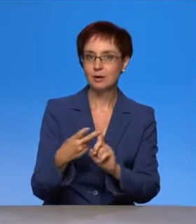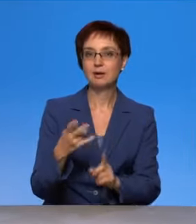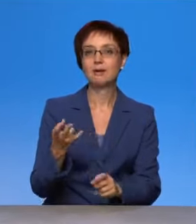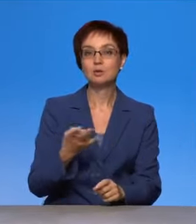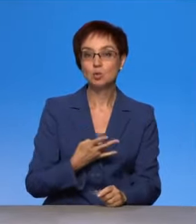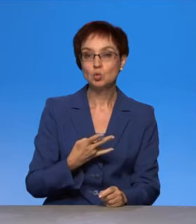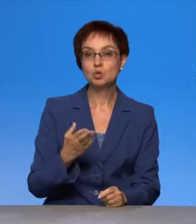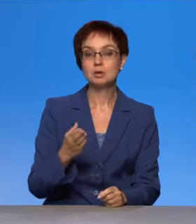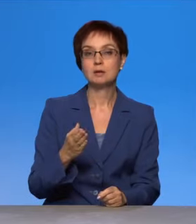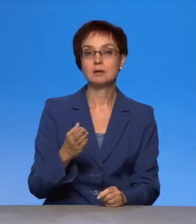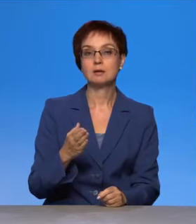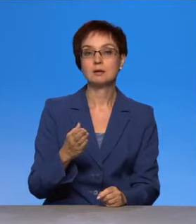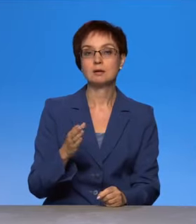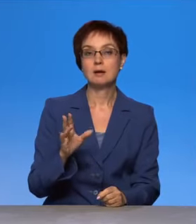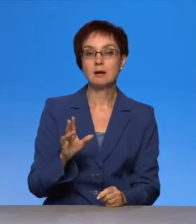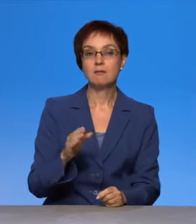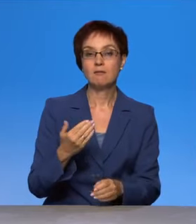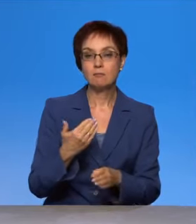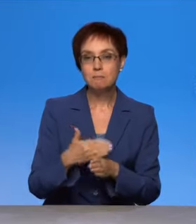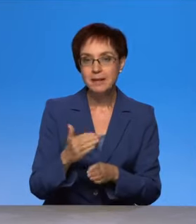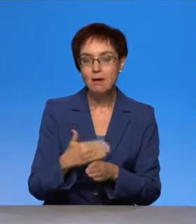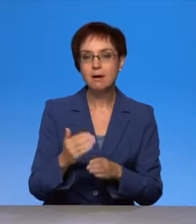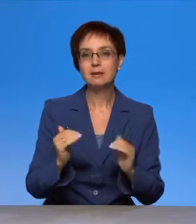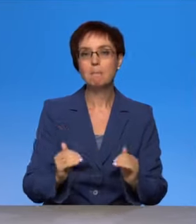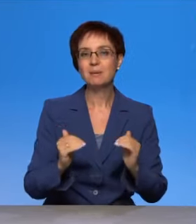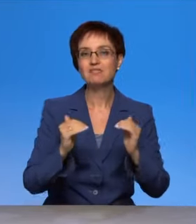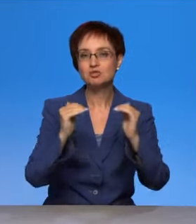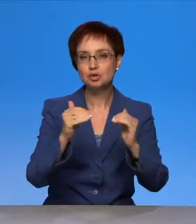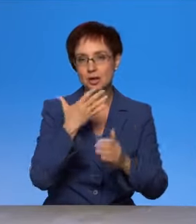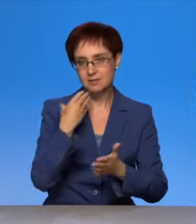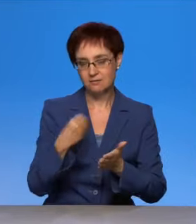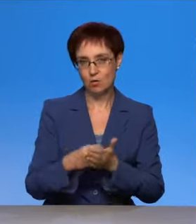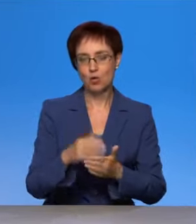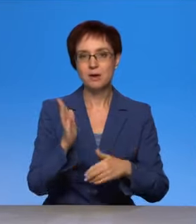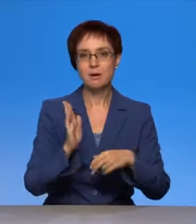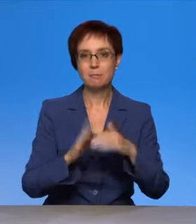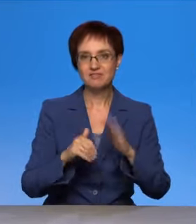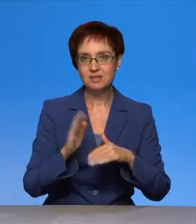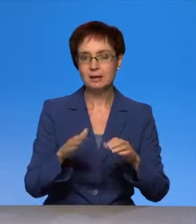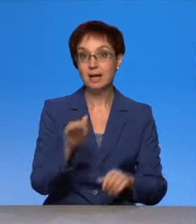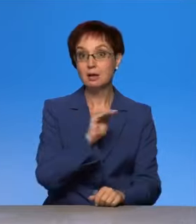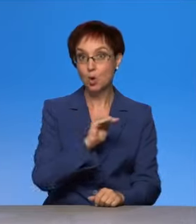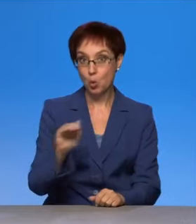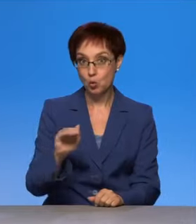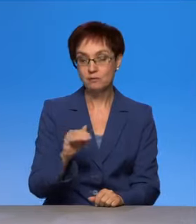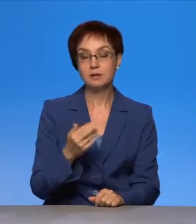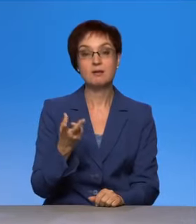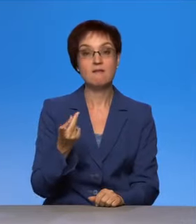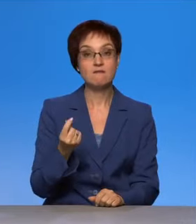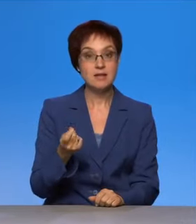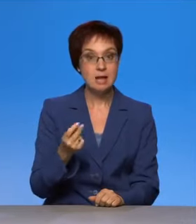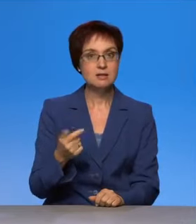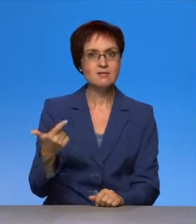постоянно повышать свой профессиональный уровень. Не как говорят нам вот, финансовую грамотность, юридическую, это